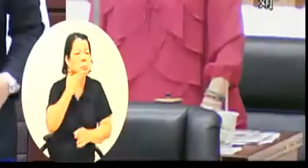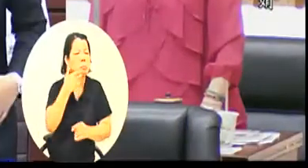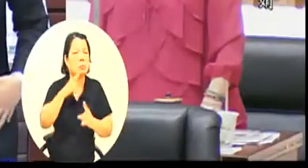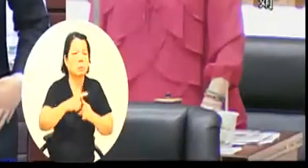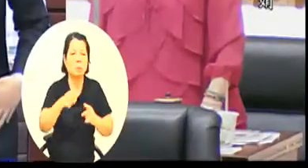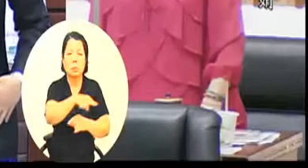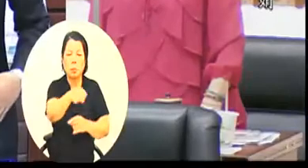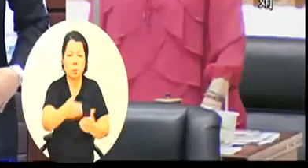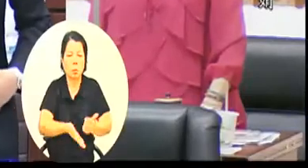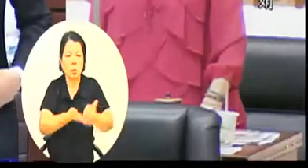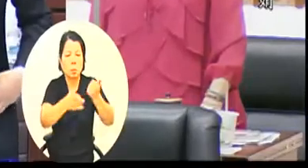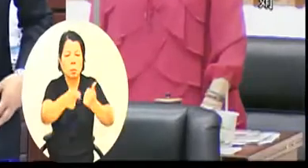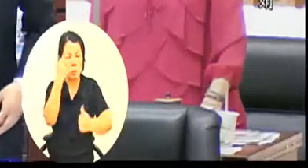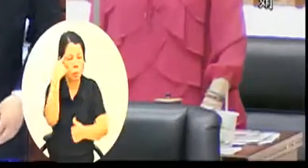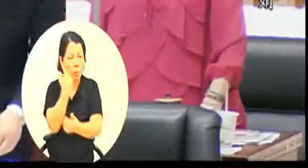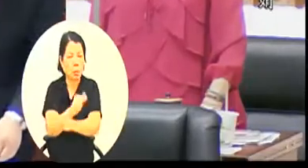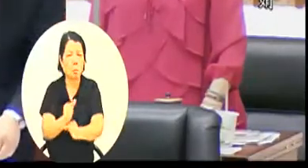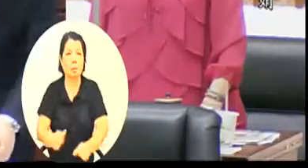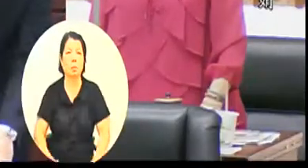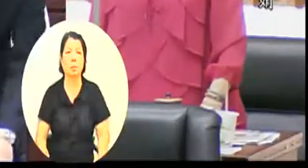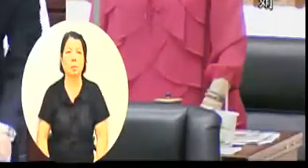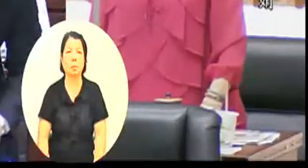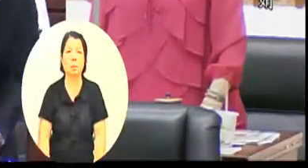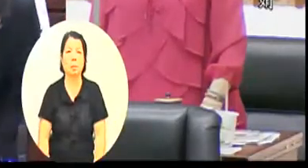一些考量啦。